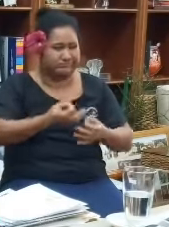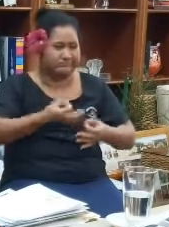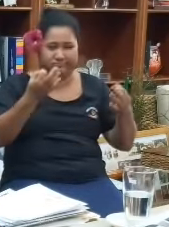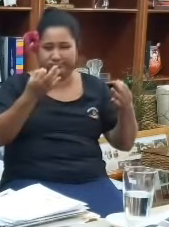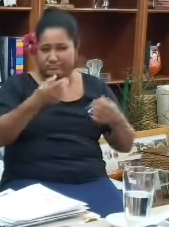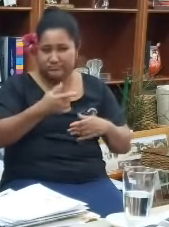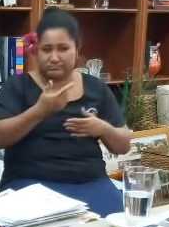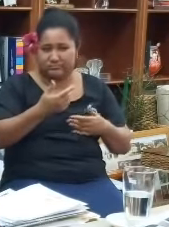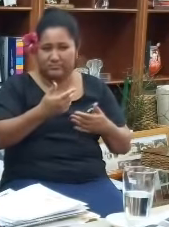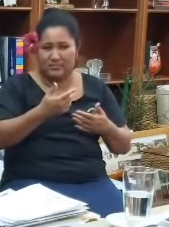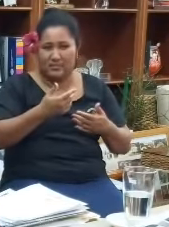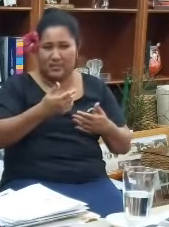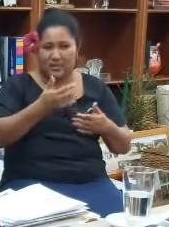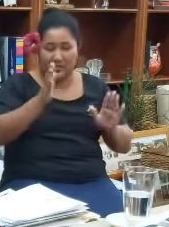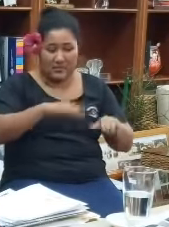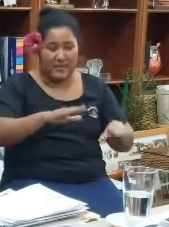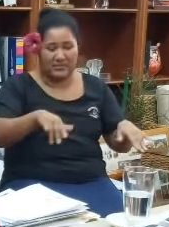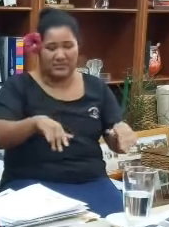Wa le ukamak